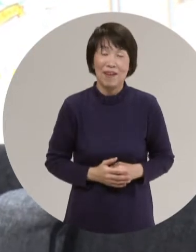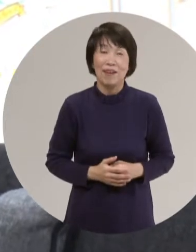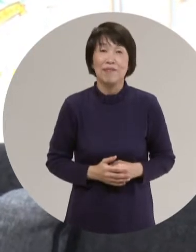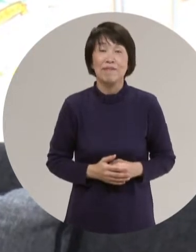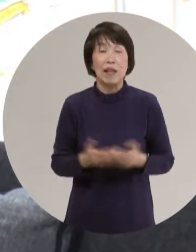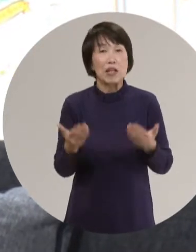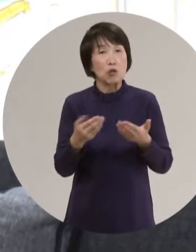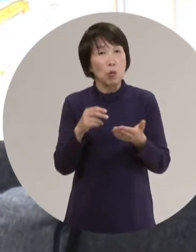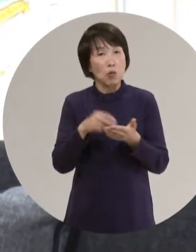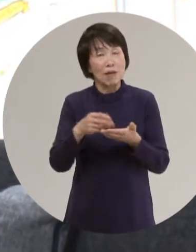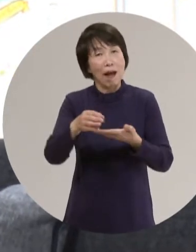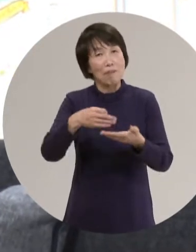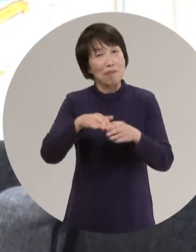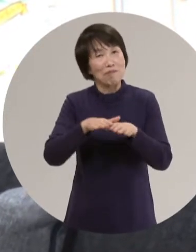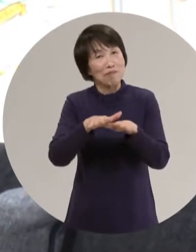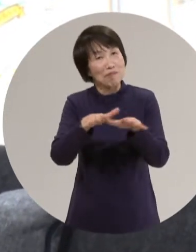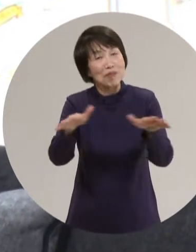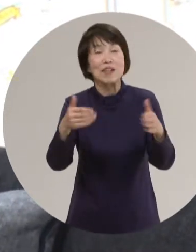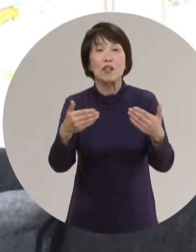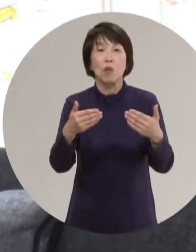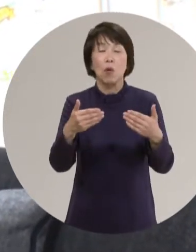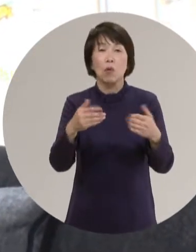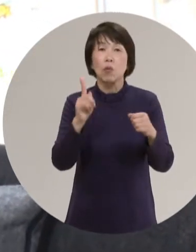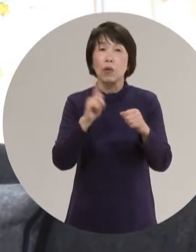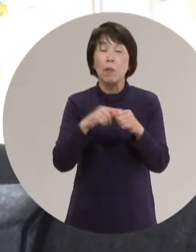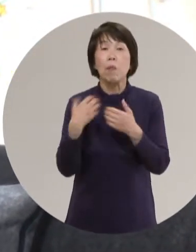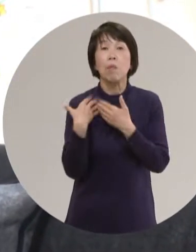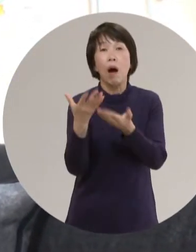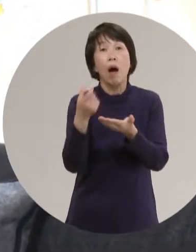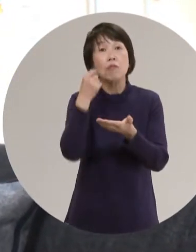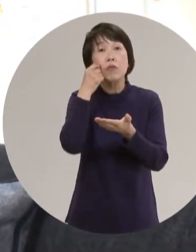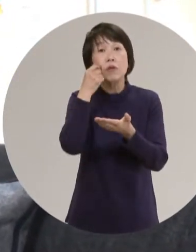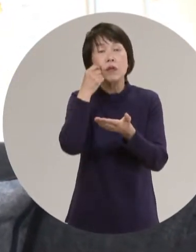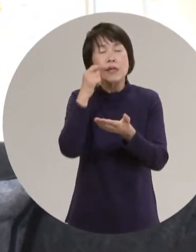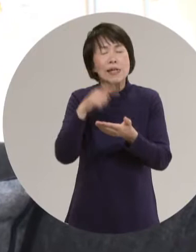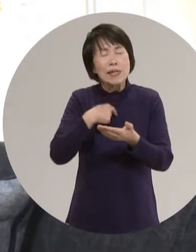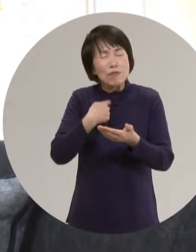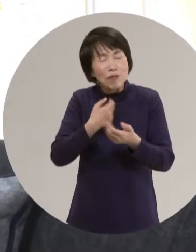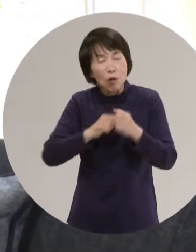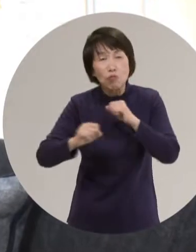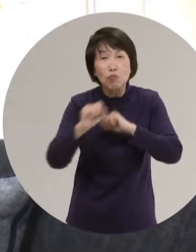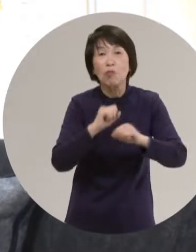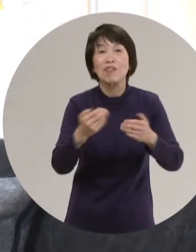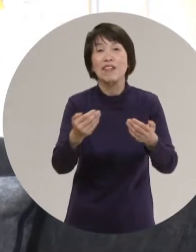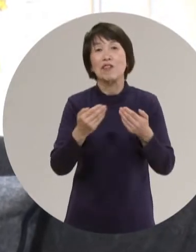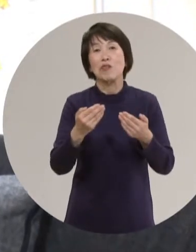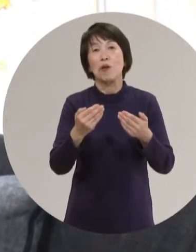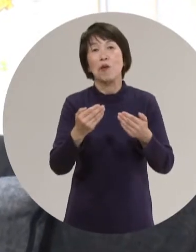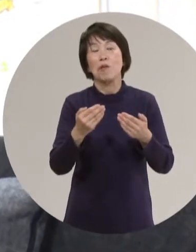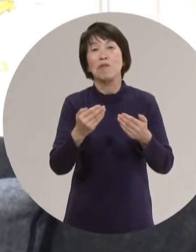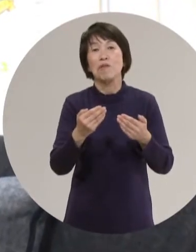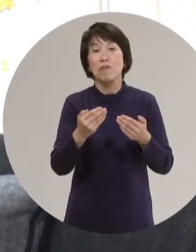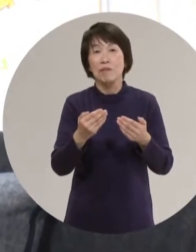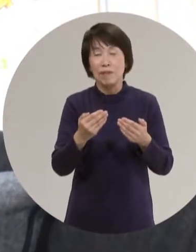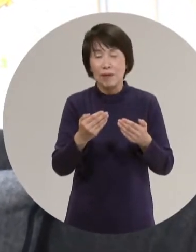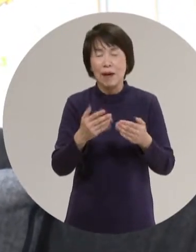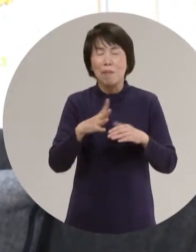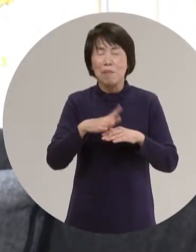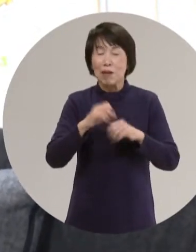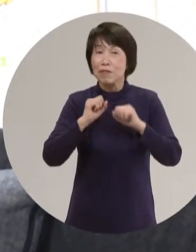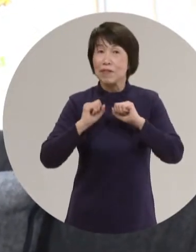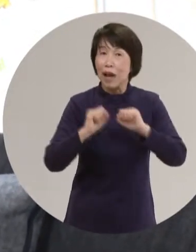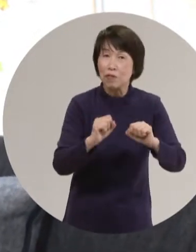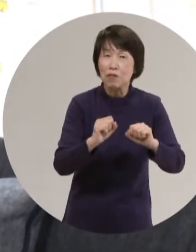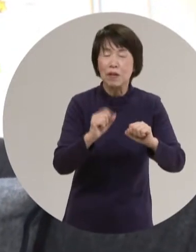らないですよね。でそれは自分が動くしか起こらないことなので、まずはもう本当